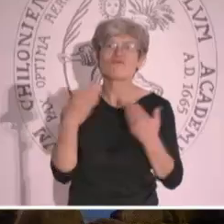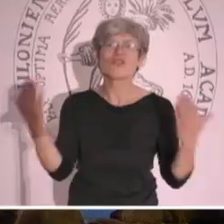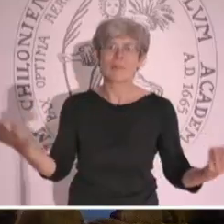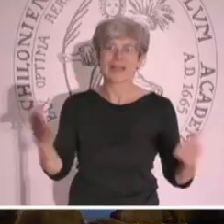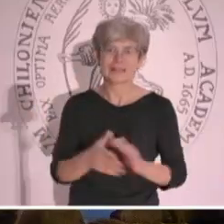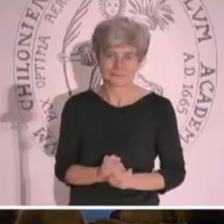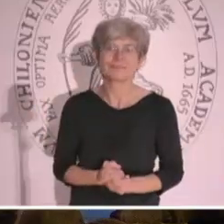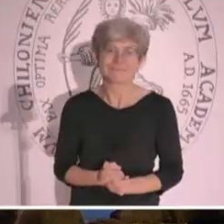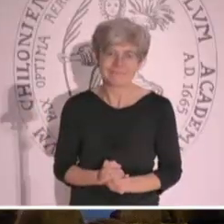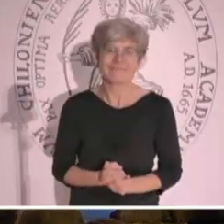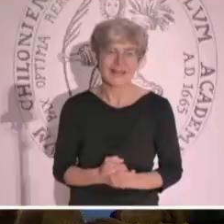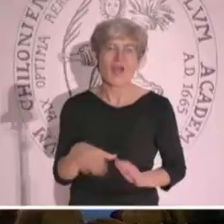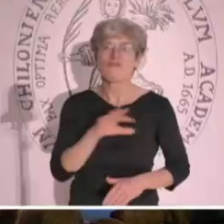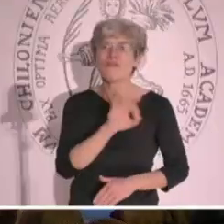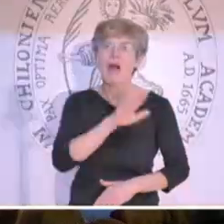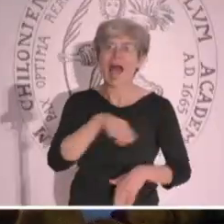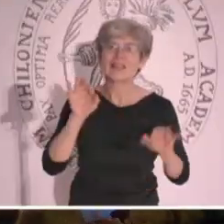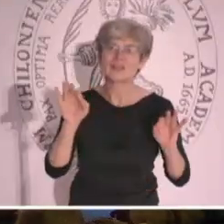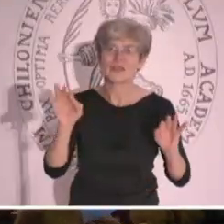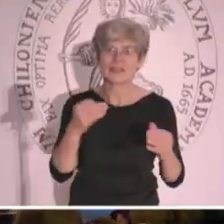des Ministerpräsidenten. Dankeschön.